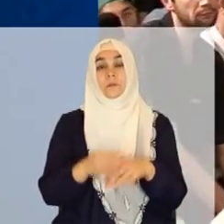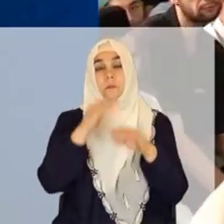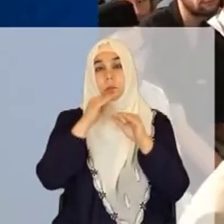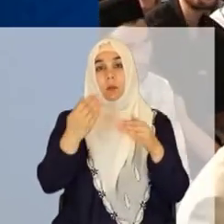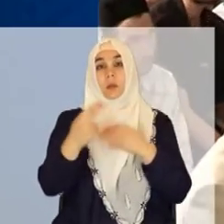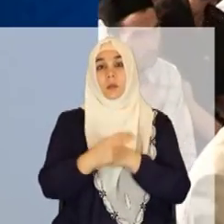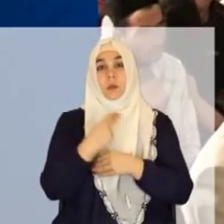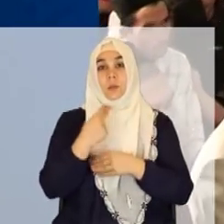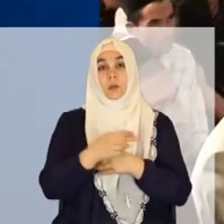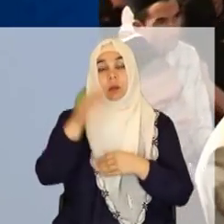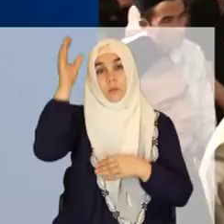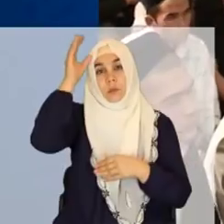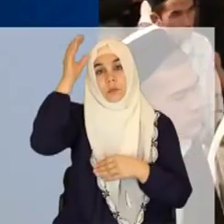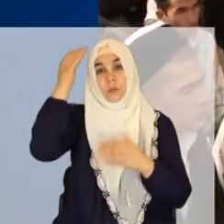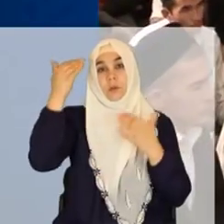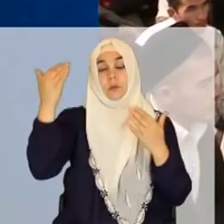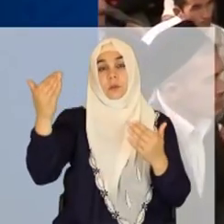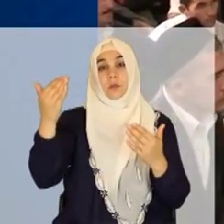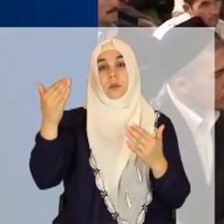ruhiy tarbiya mashoyixlarining